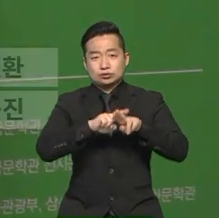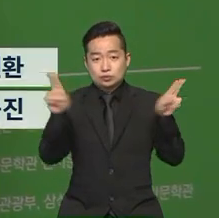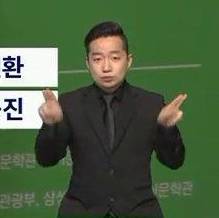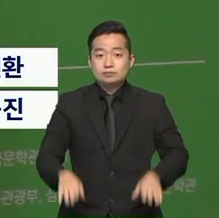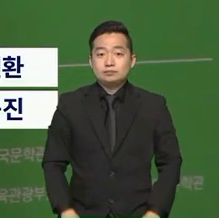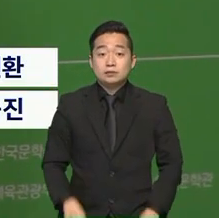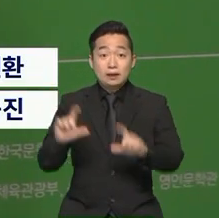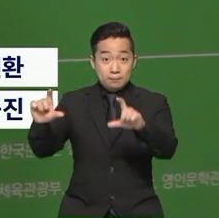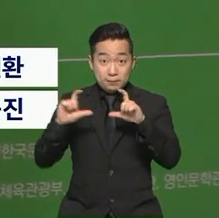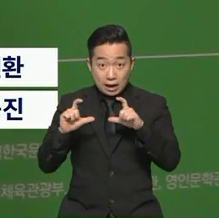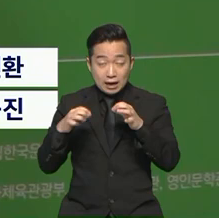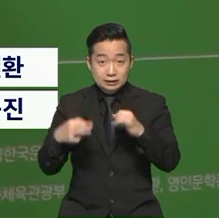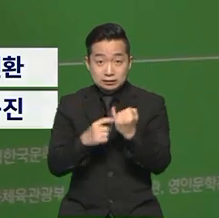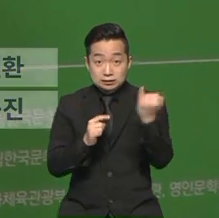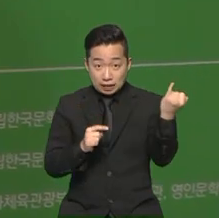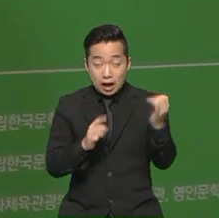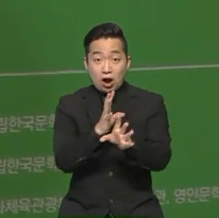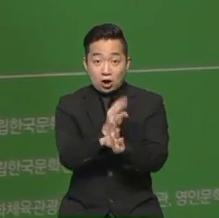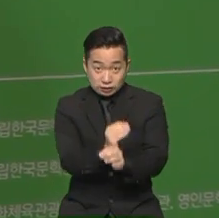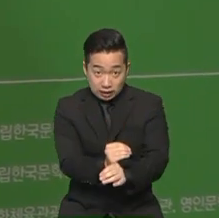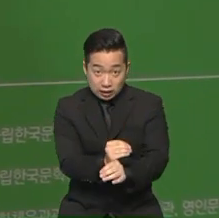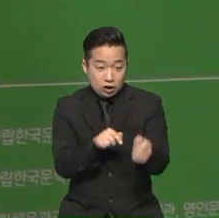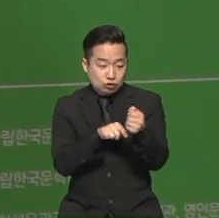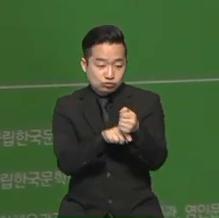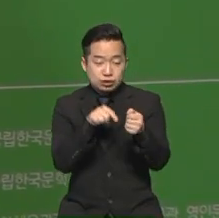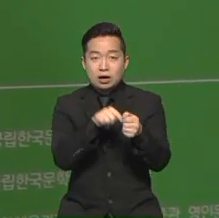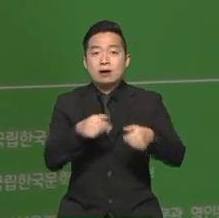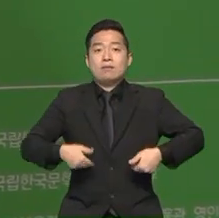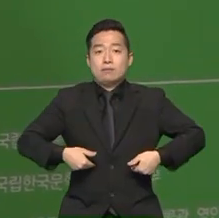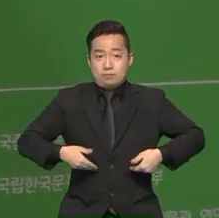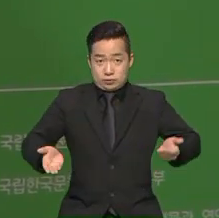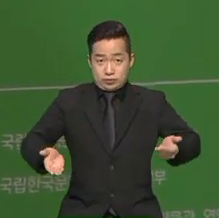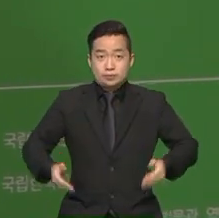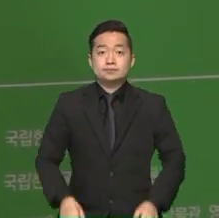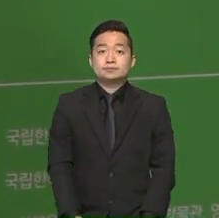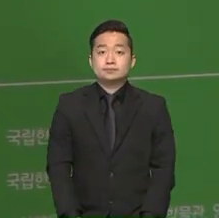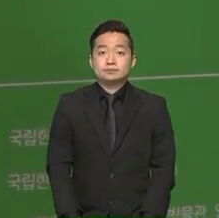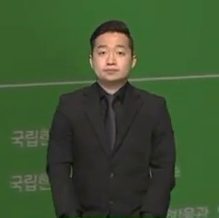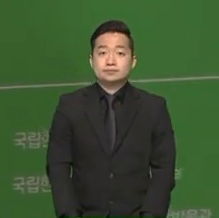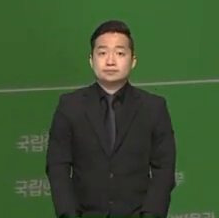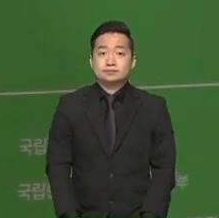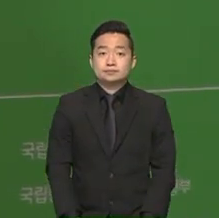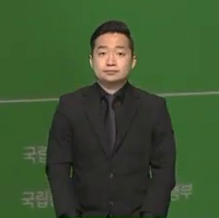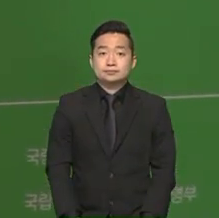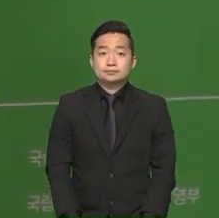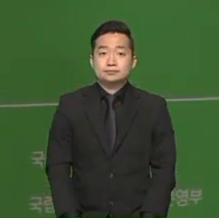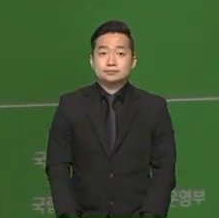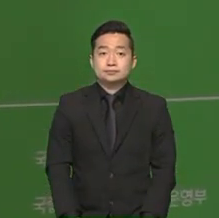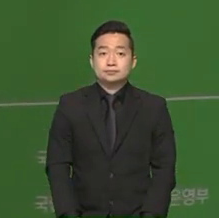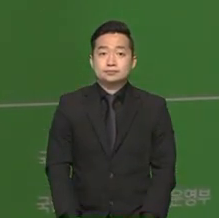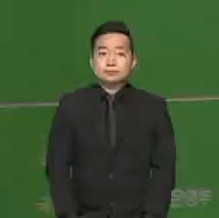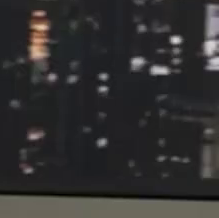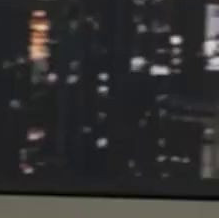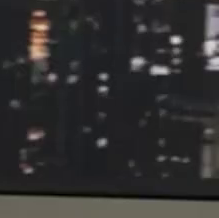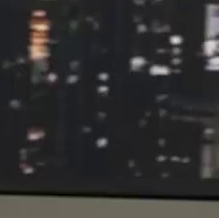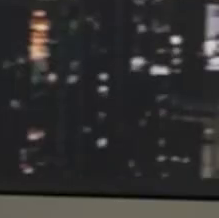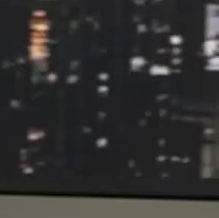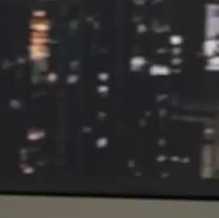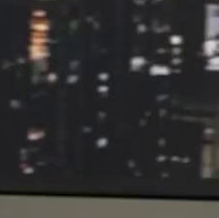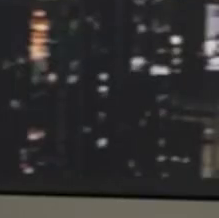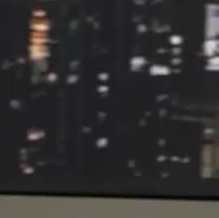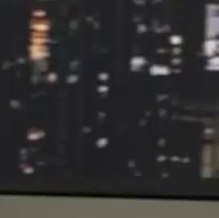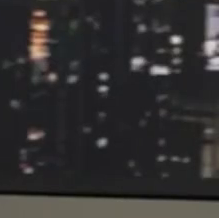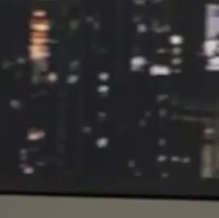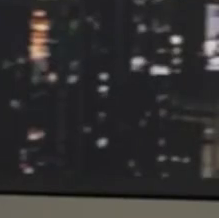판결이 확정되면 김 여사가 인정한 시기는 수사 필요성 자체가 없어집니다. SBS 강청원입니다. 네,